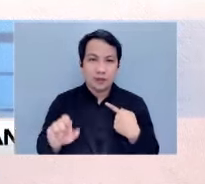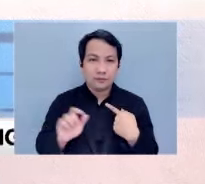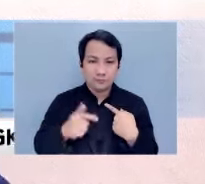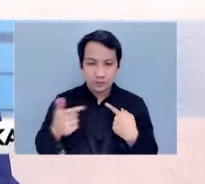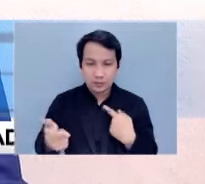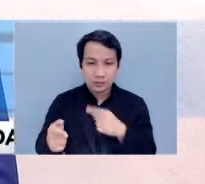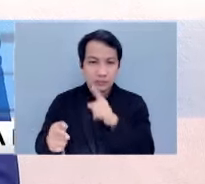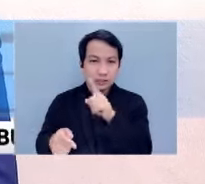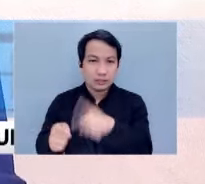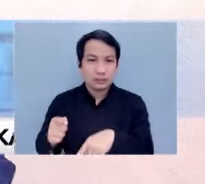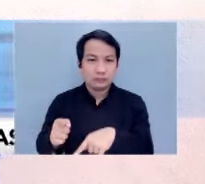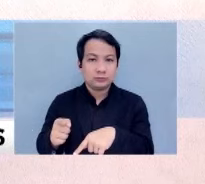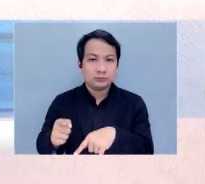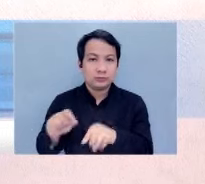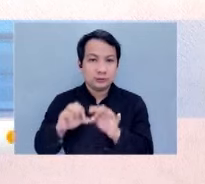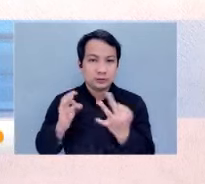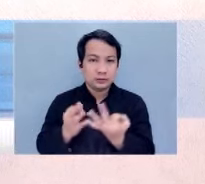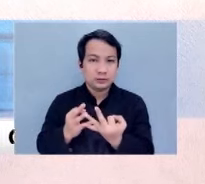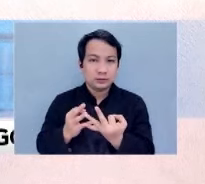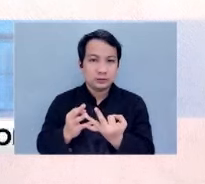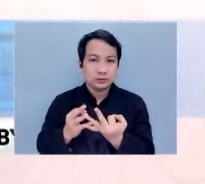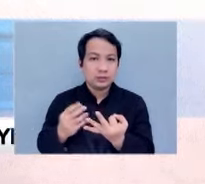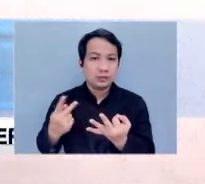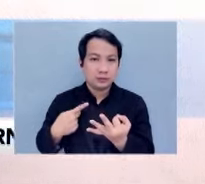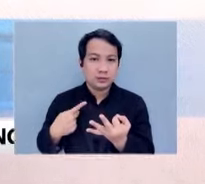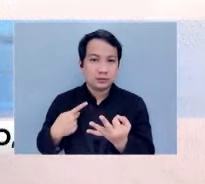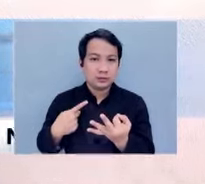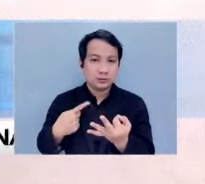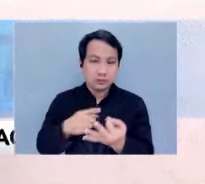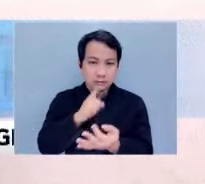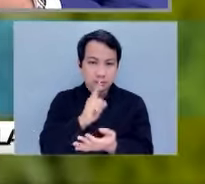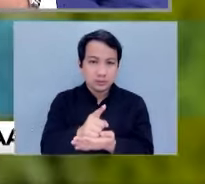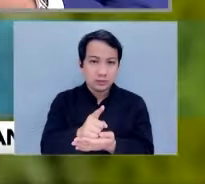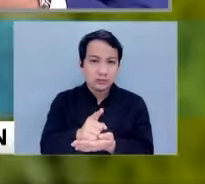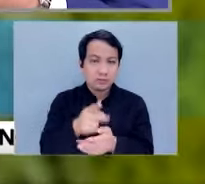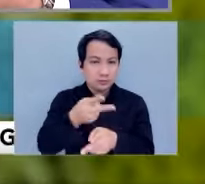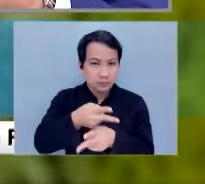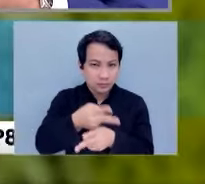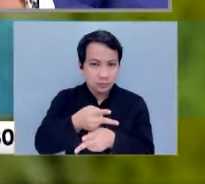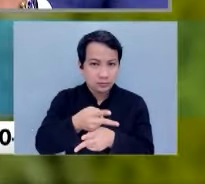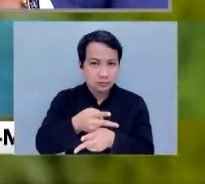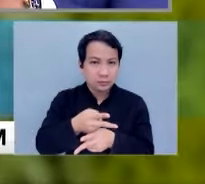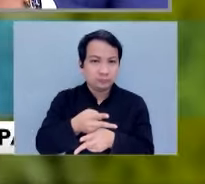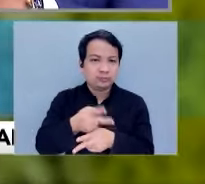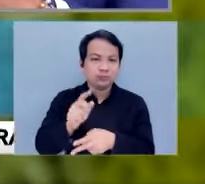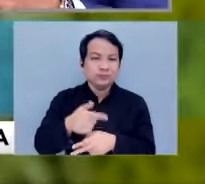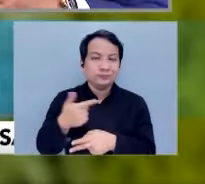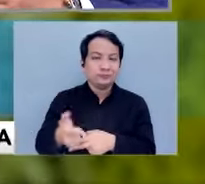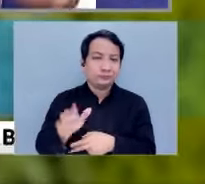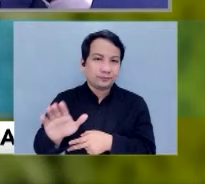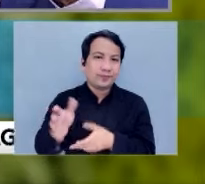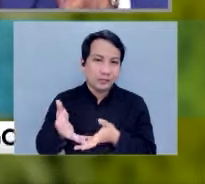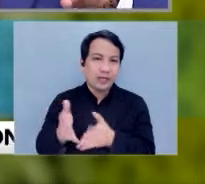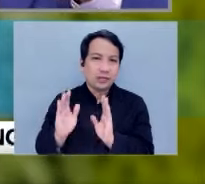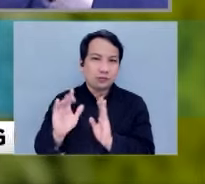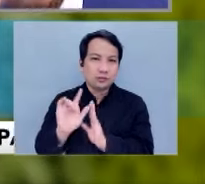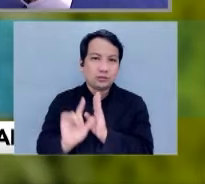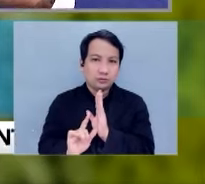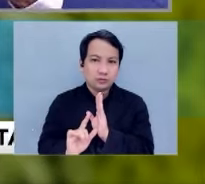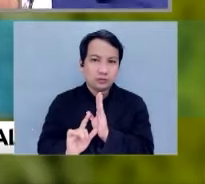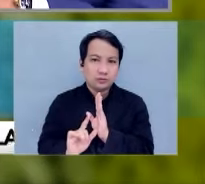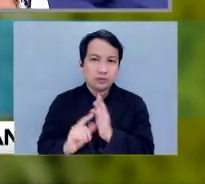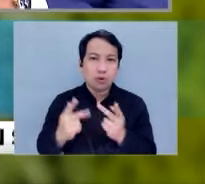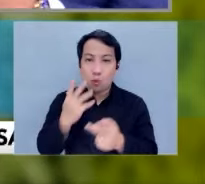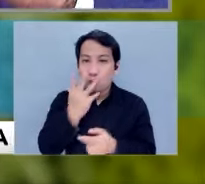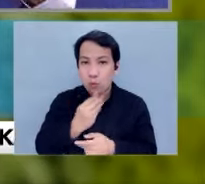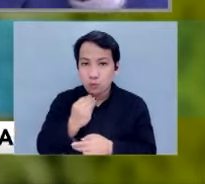naman kamag-anak, pero may actual custodian na sila, binibigyan ng preference yun ng batas. Okay. Yung kasalukuyang tumitingin na